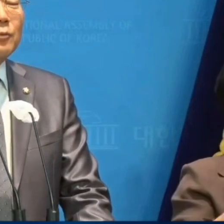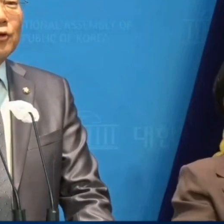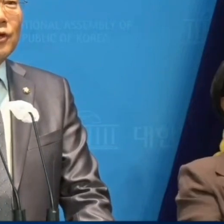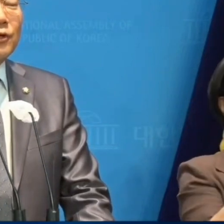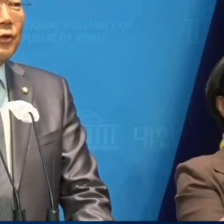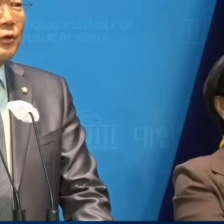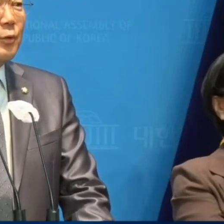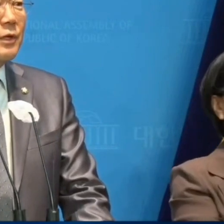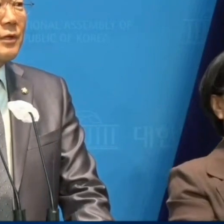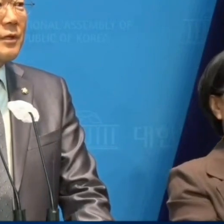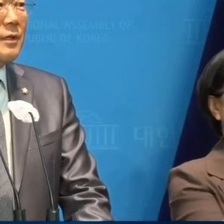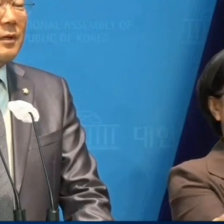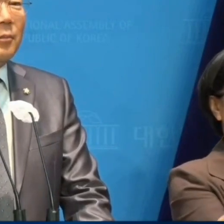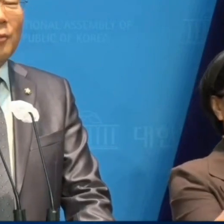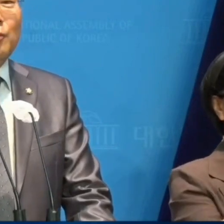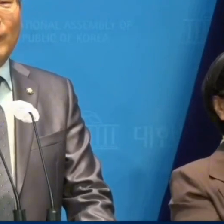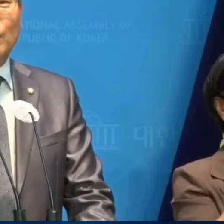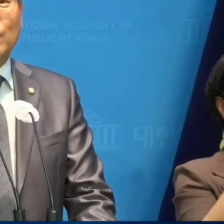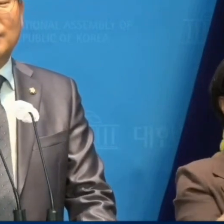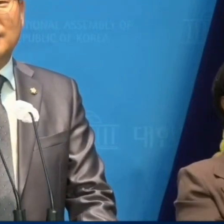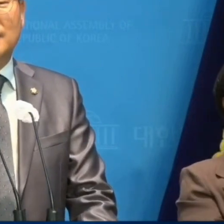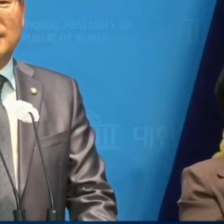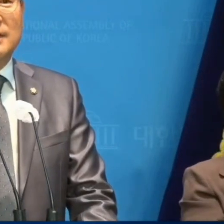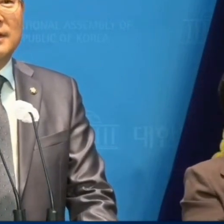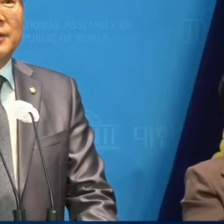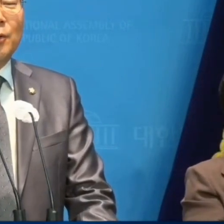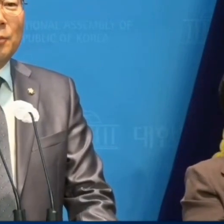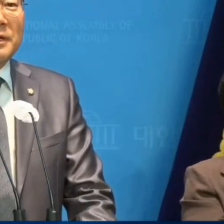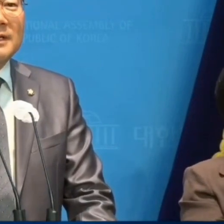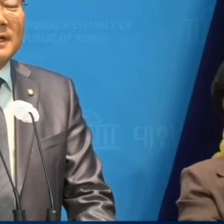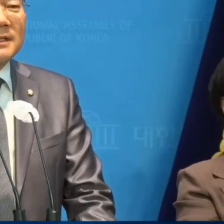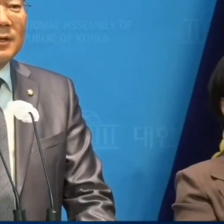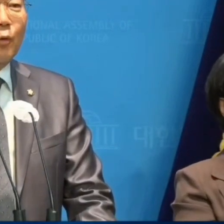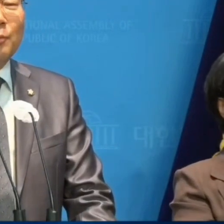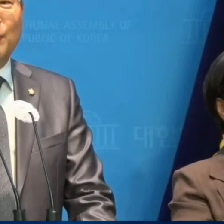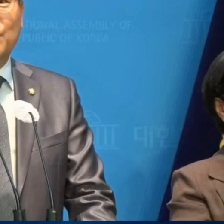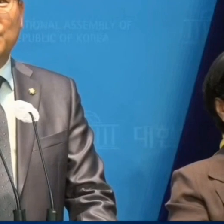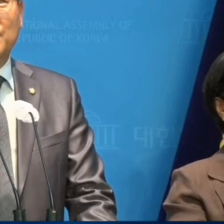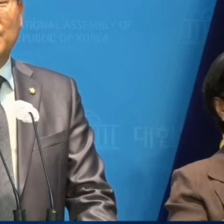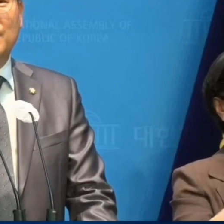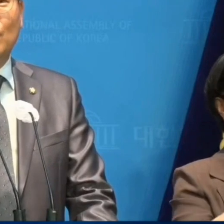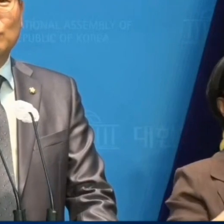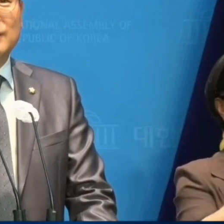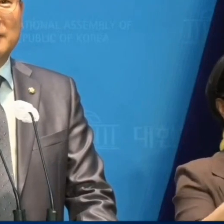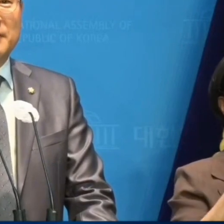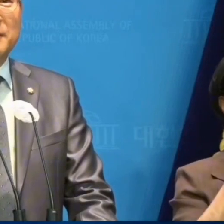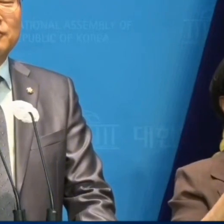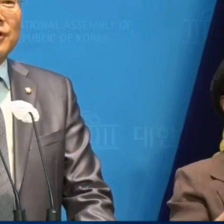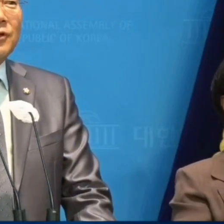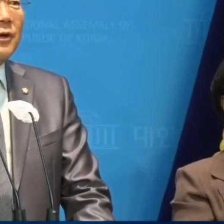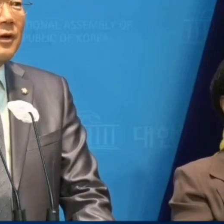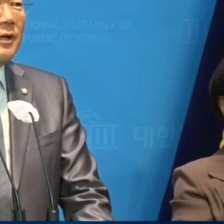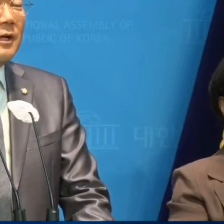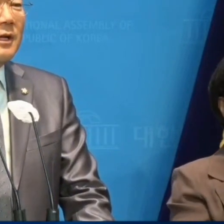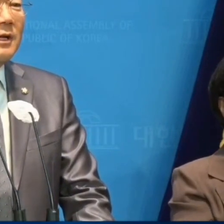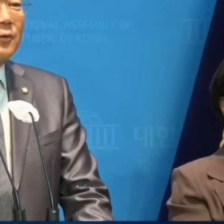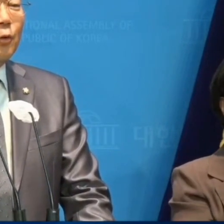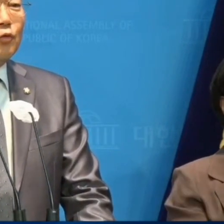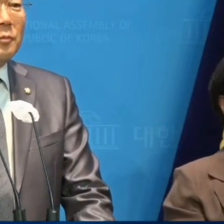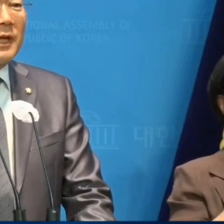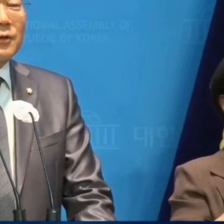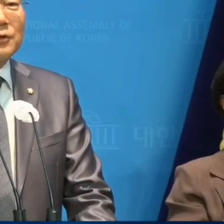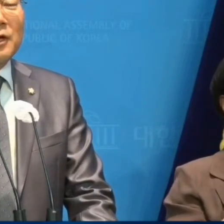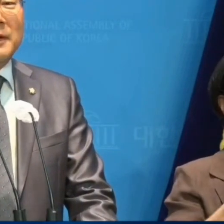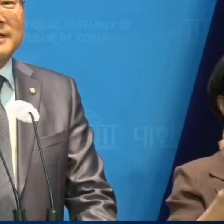법의 이름으로 저질러지고 있는 법 왜곡 그리고 피의사실 공표 공무상 비밀 누선